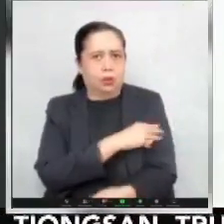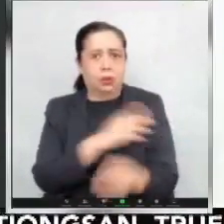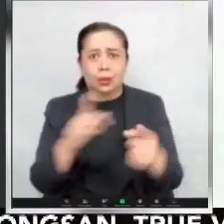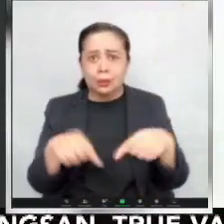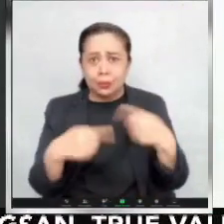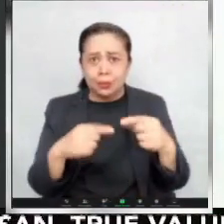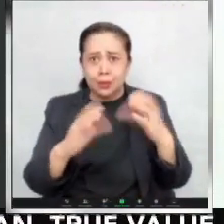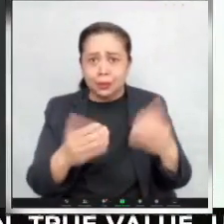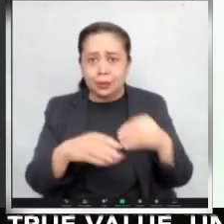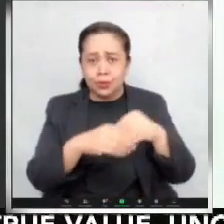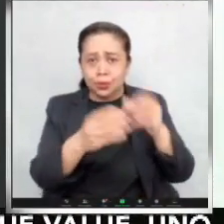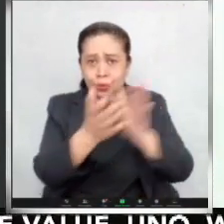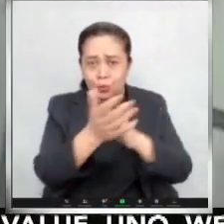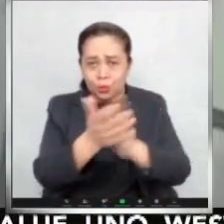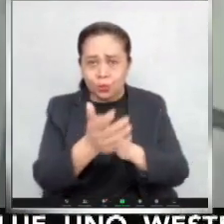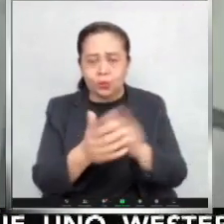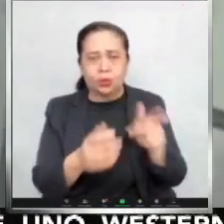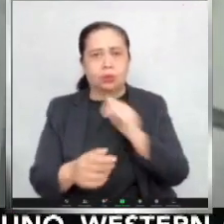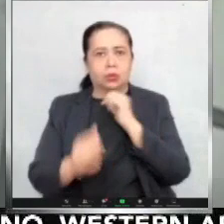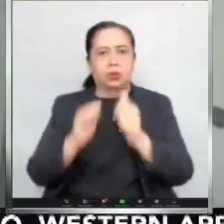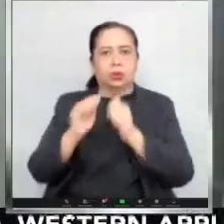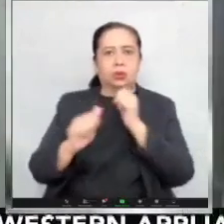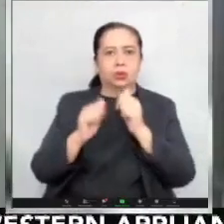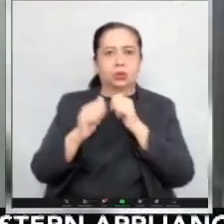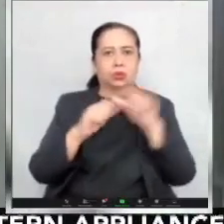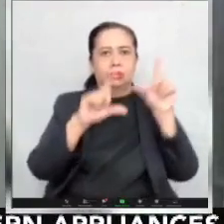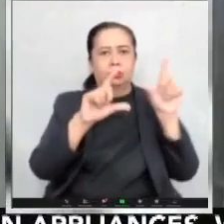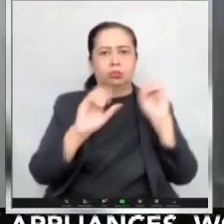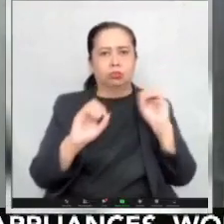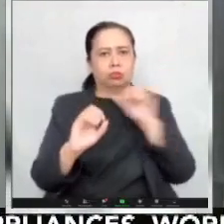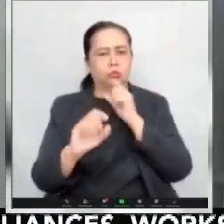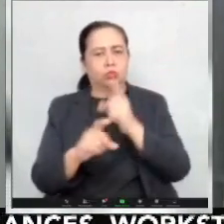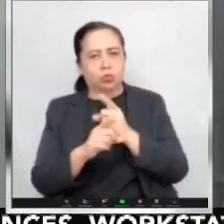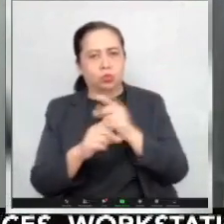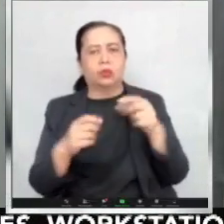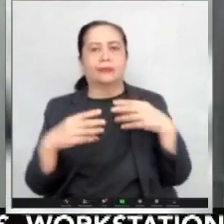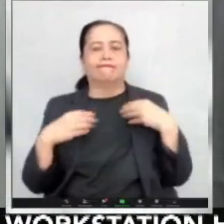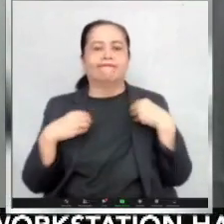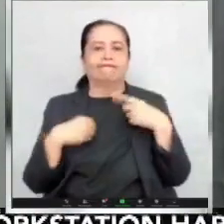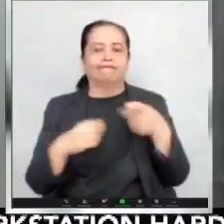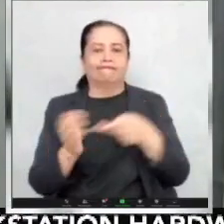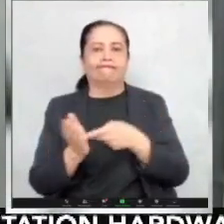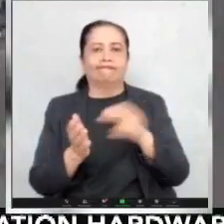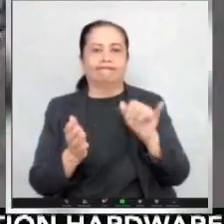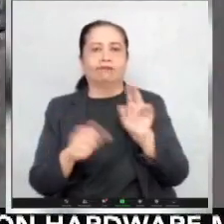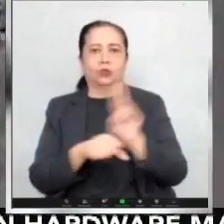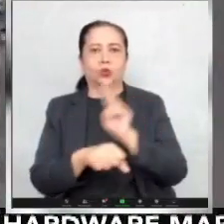paaralan. Itinanggi ng isa sa mga suspect ang paratang, habang aminado naman ang isa na gumagamit ng